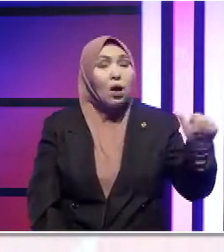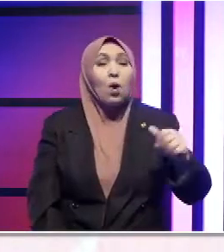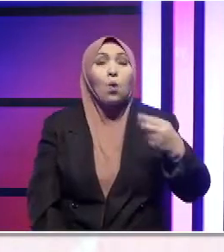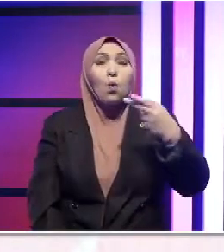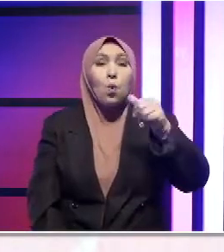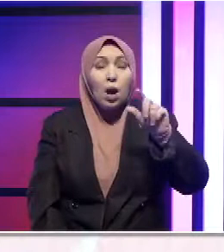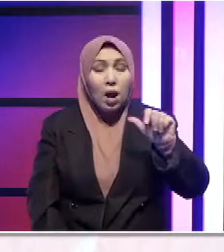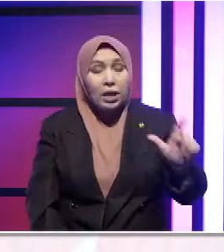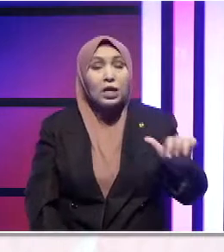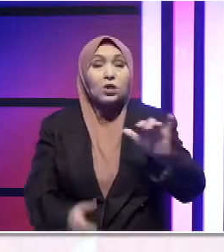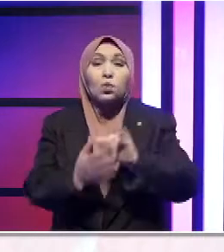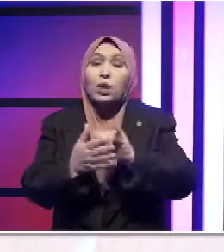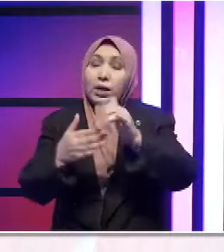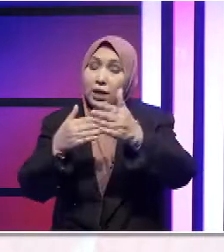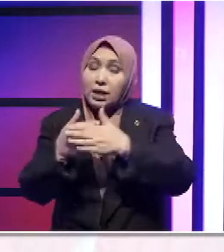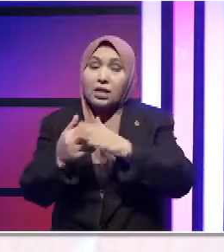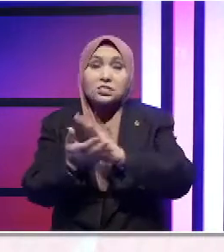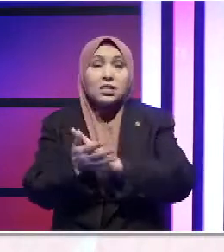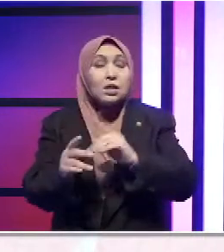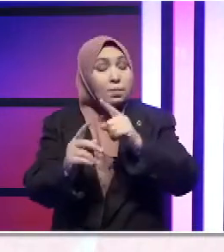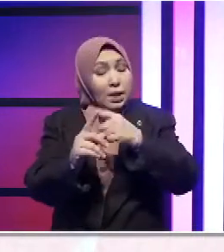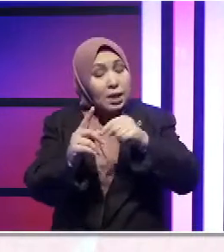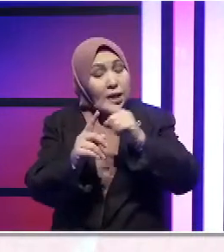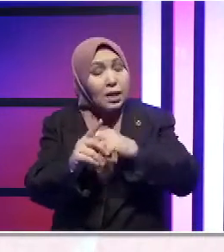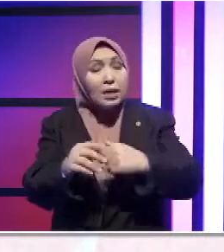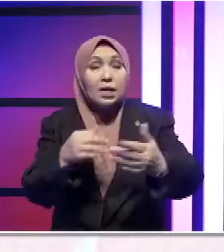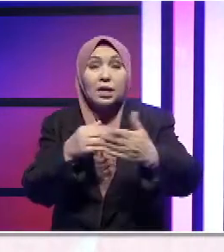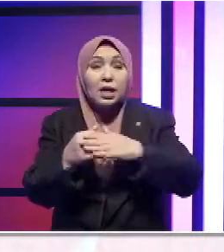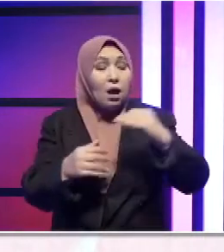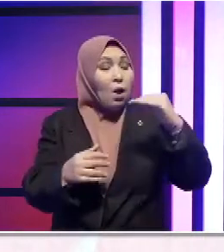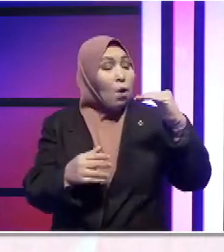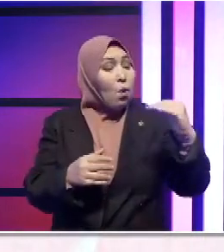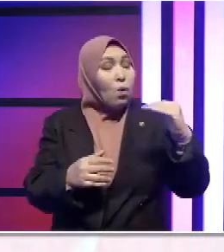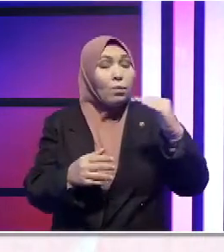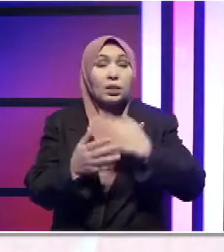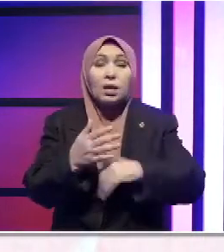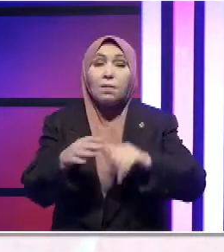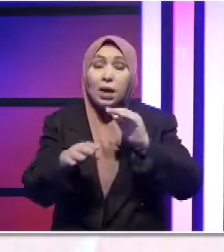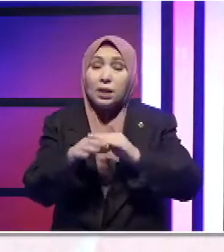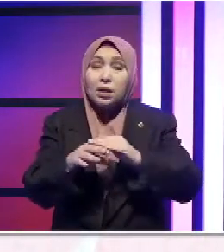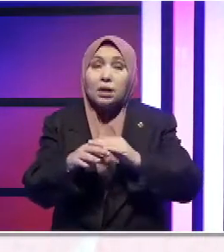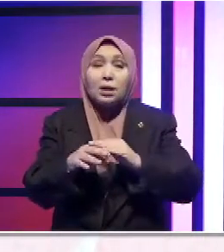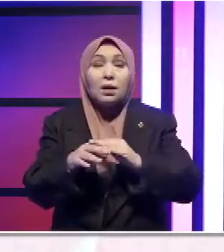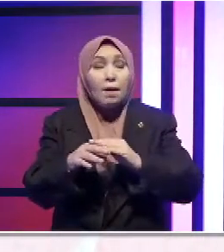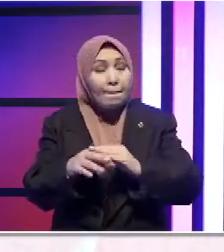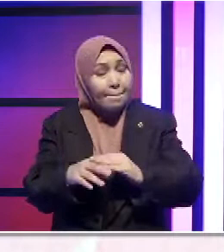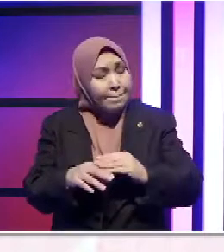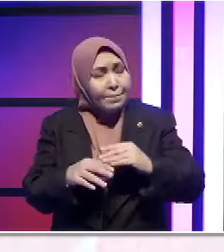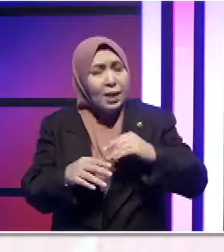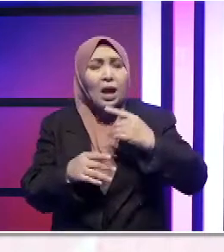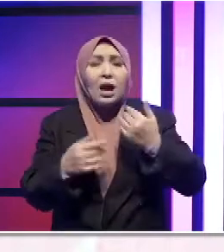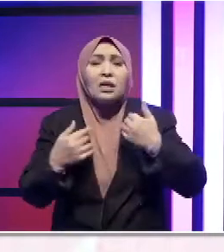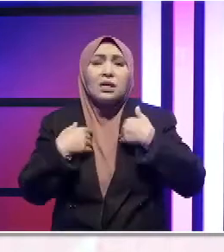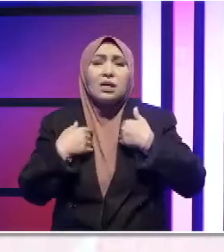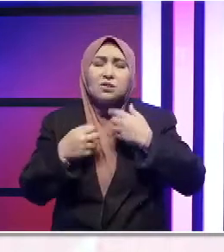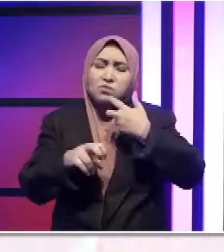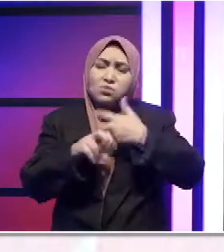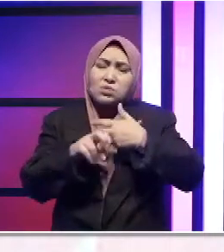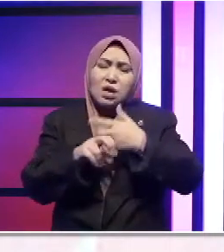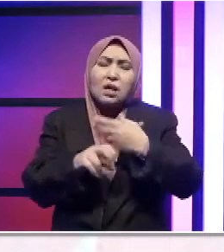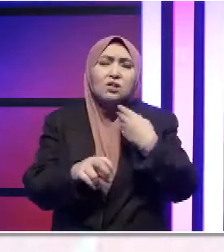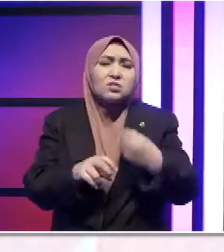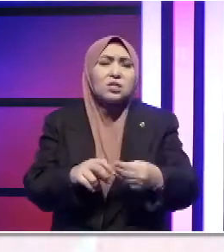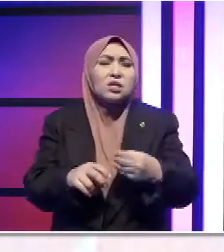Ah itu yang dekat Karena bila dekat kita ulang dua kali pada mas ras yang sama itu memiliki kesukaran